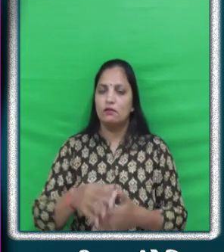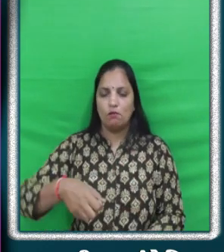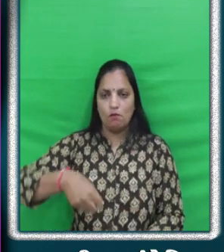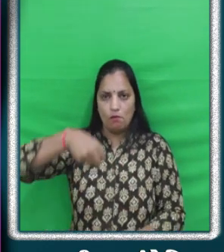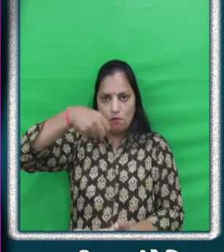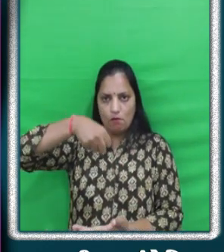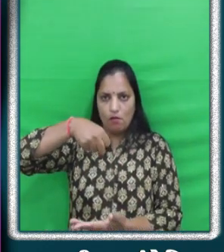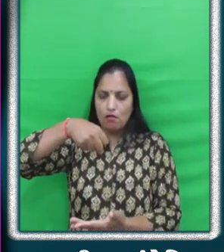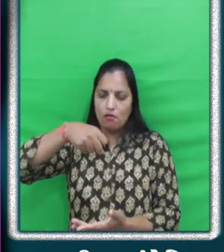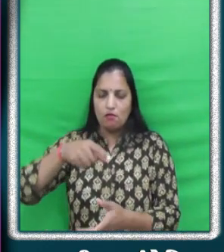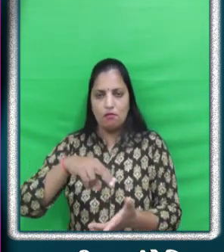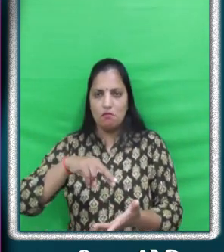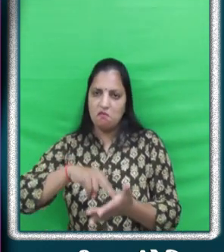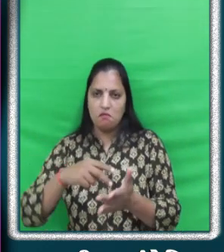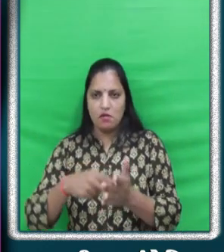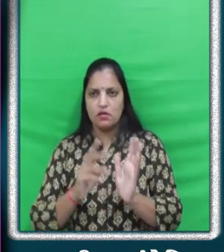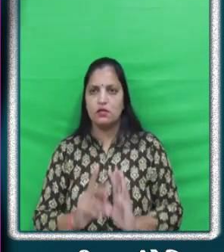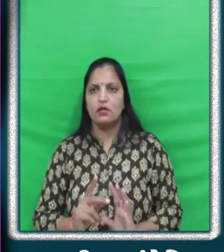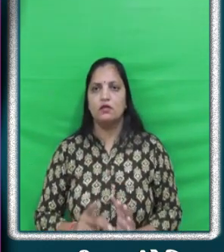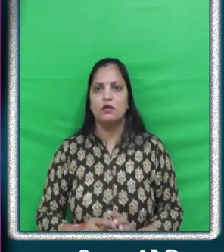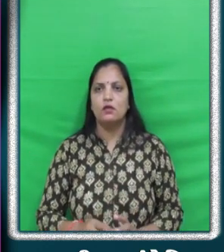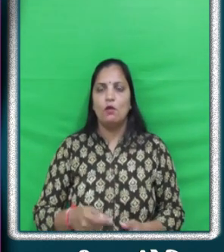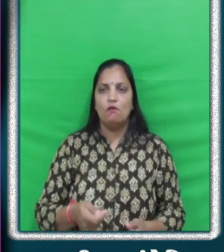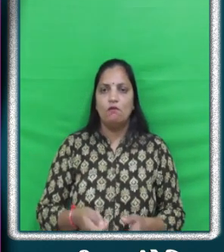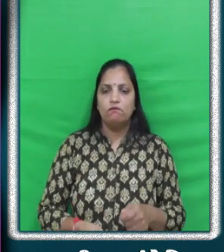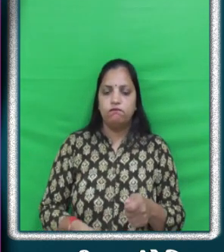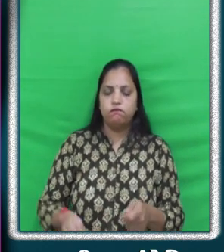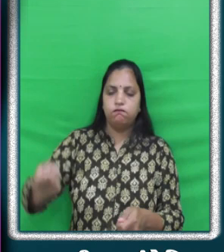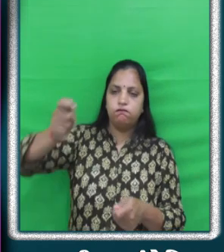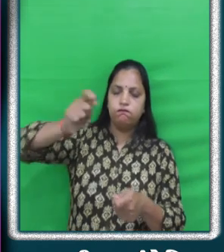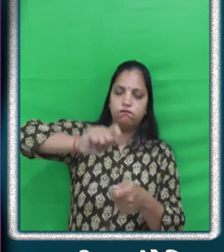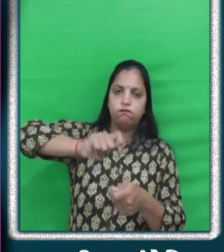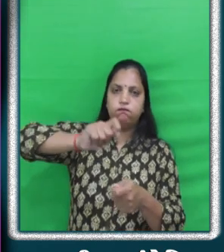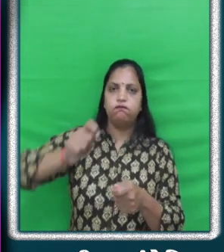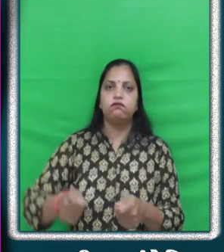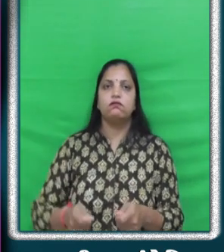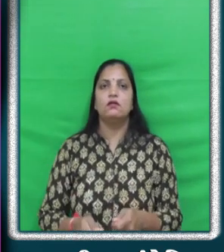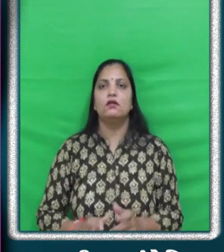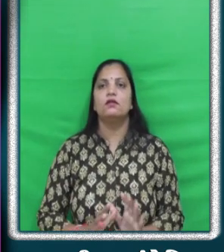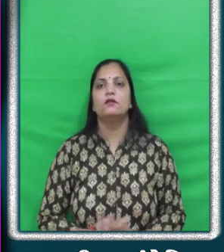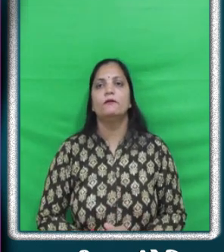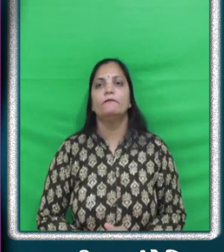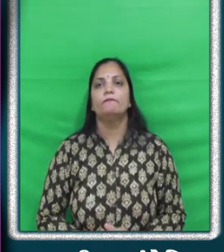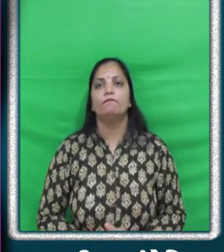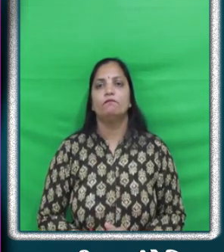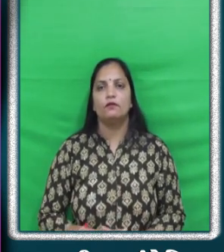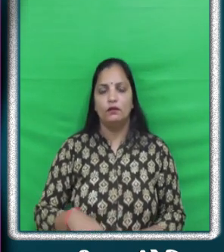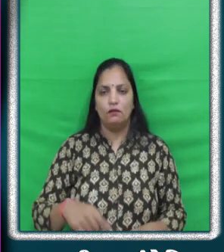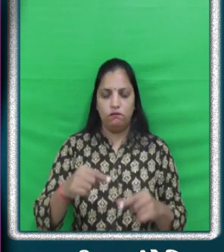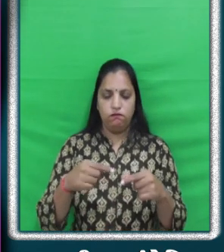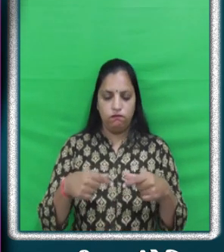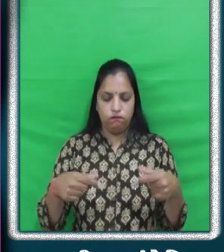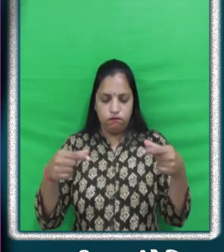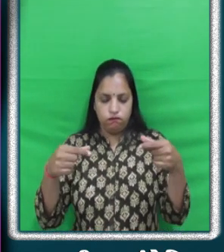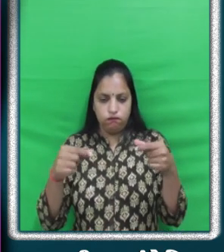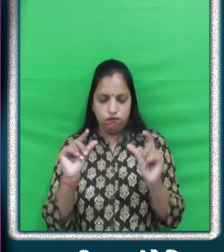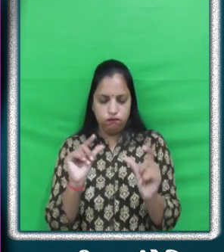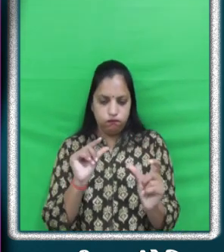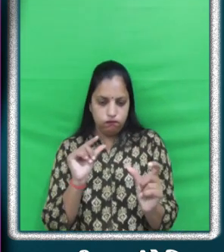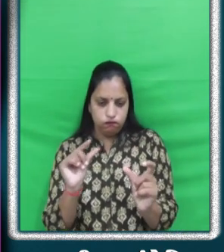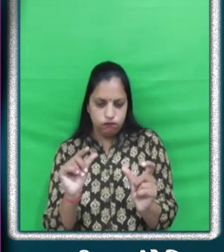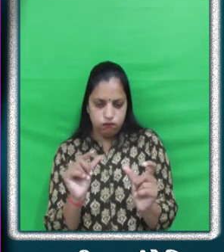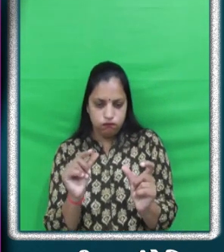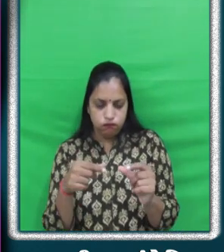બાદ તે મૂત્રપિંડ નલિકાની અંદર જાય છે. આ મૂત્રપિંડ નલિકા મૂત્રવાહિનીમાં ખુલે છે